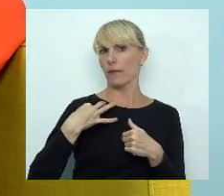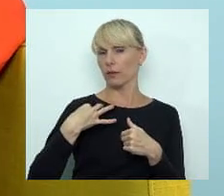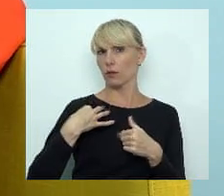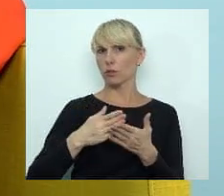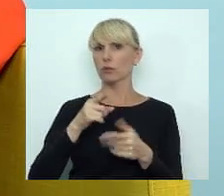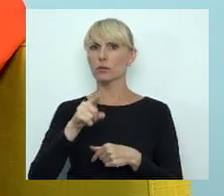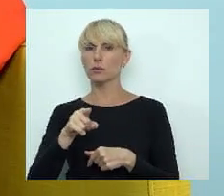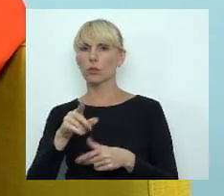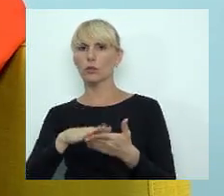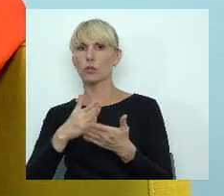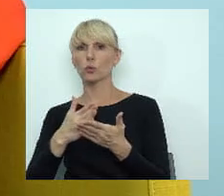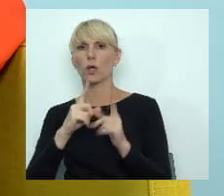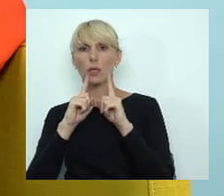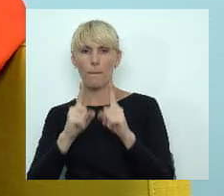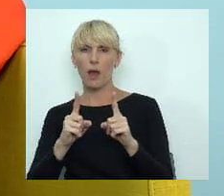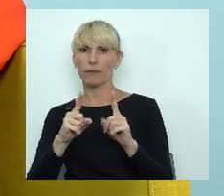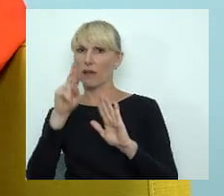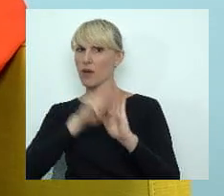niewątpliwie tutaj suchej nitki